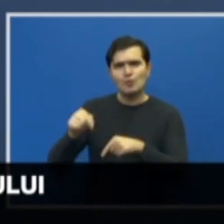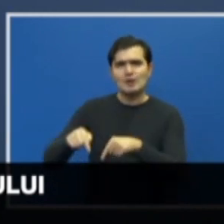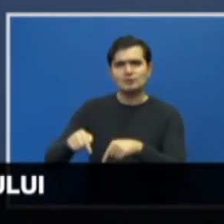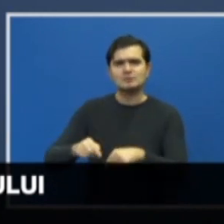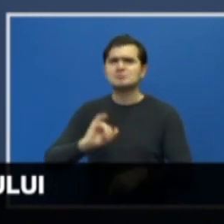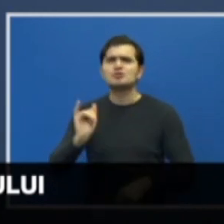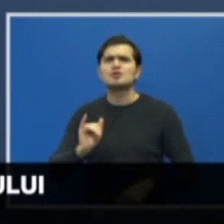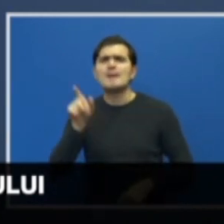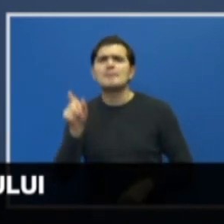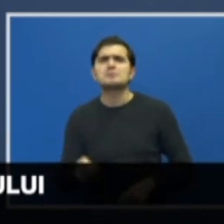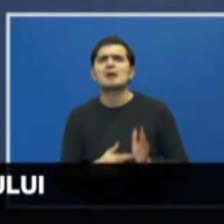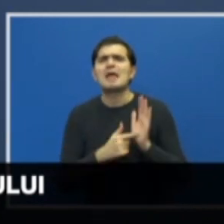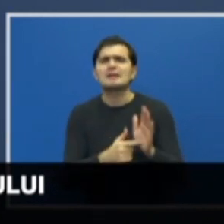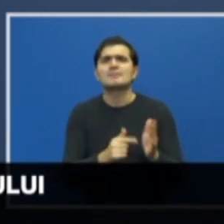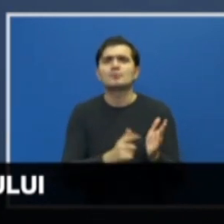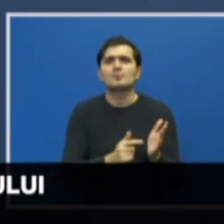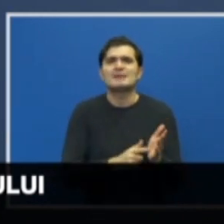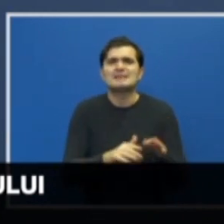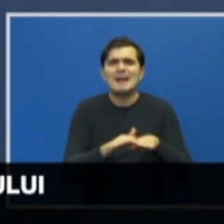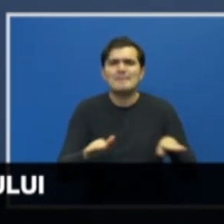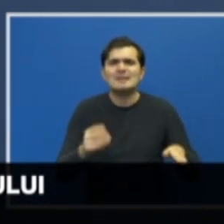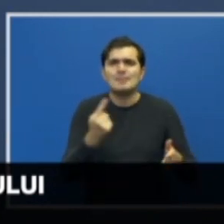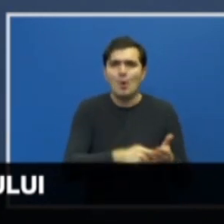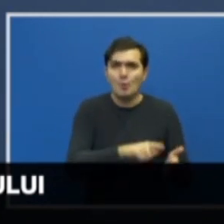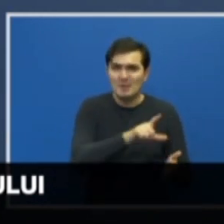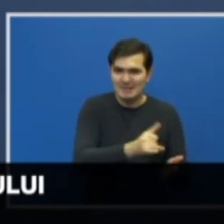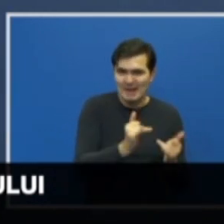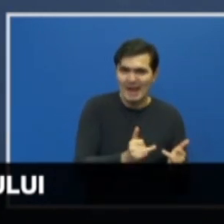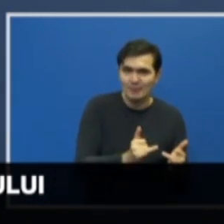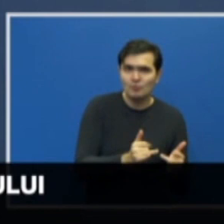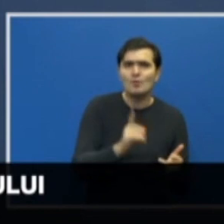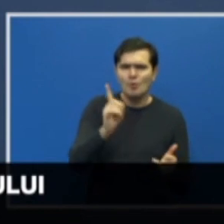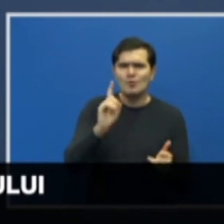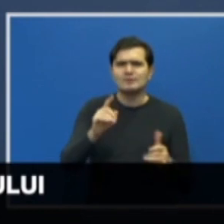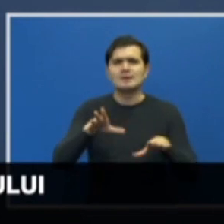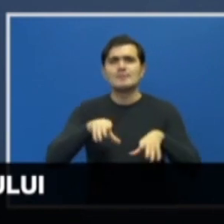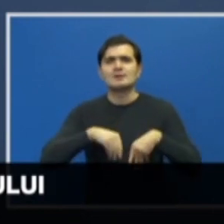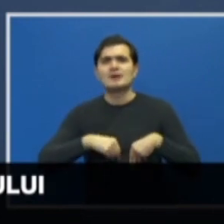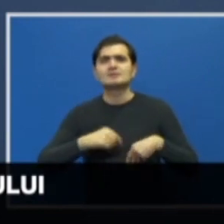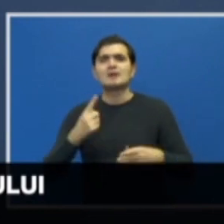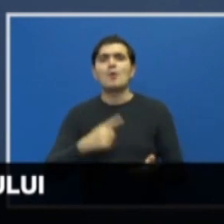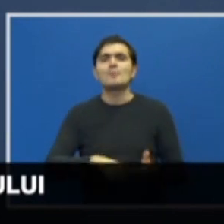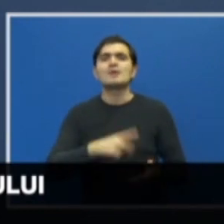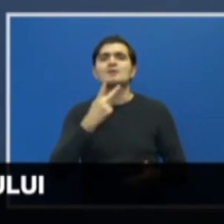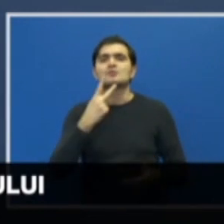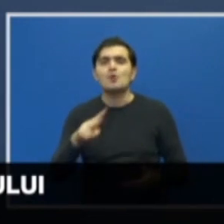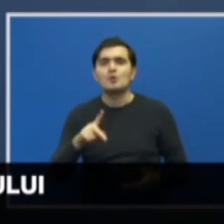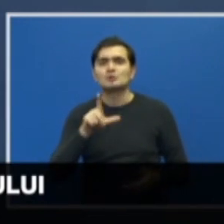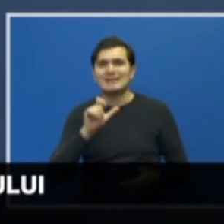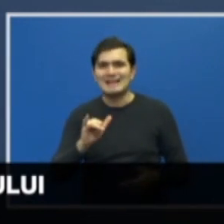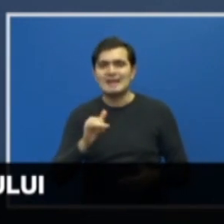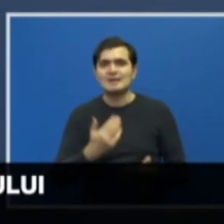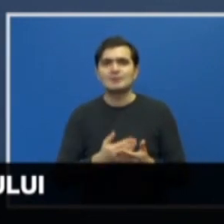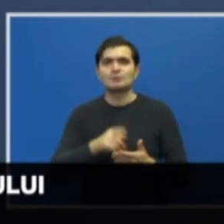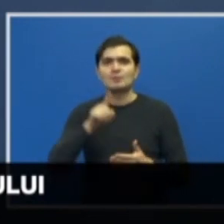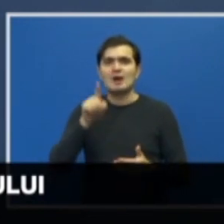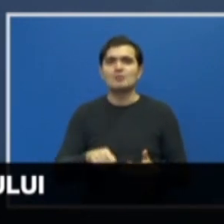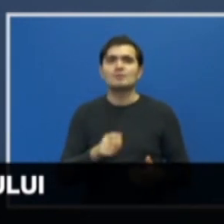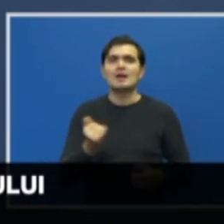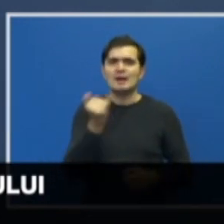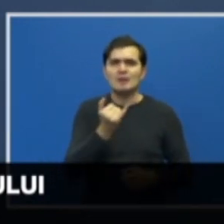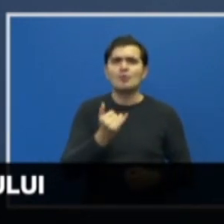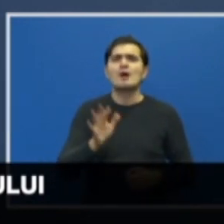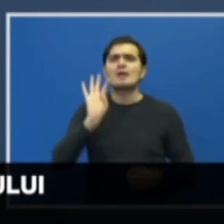de exemplu, pensia minimă acum de 1000 de lei primesc 1200, astfel încât în luna ianuarie vor avea un venit